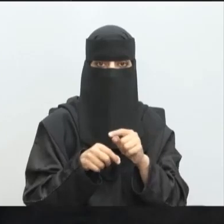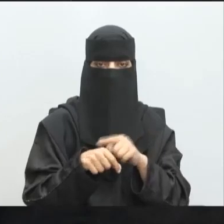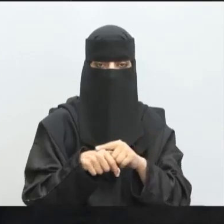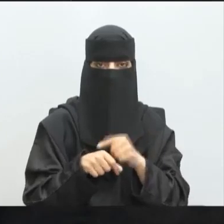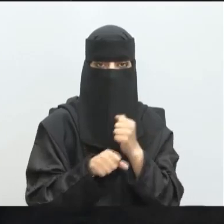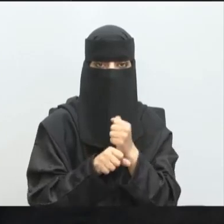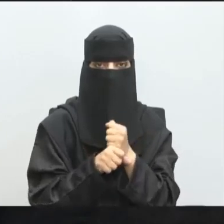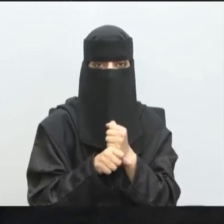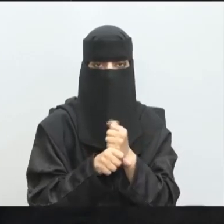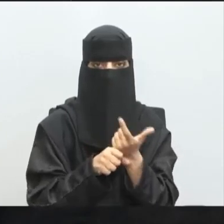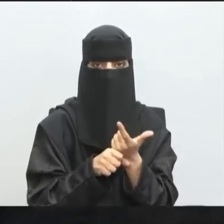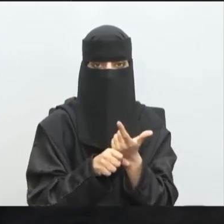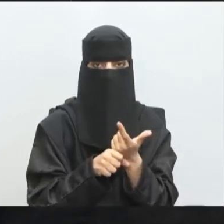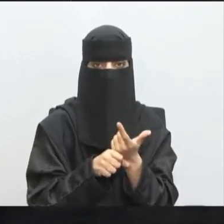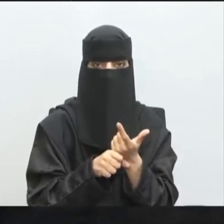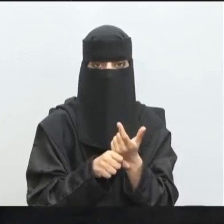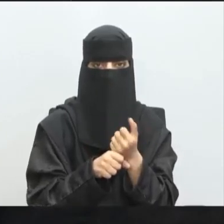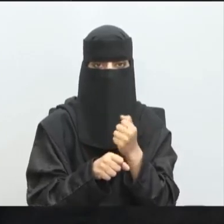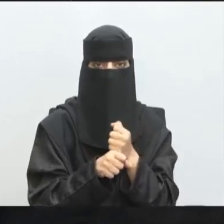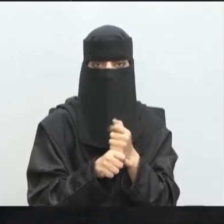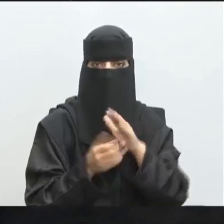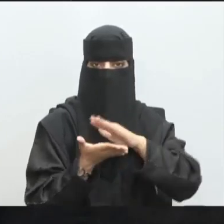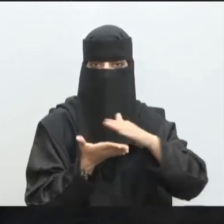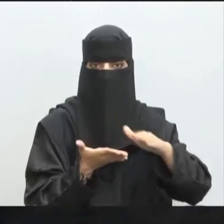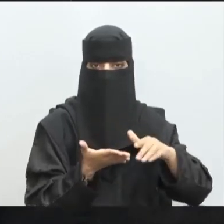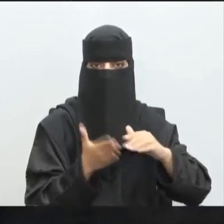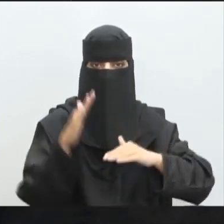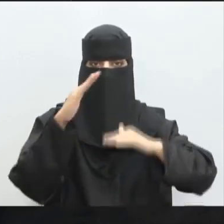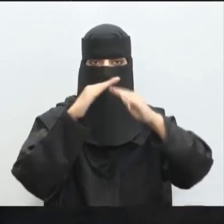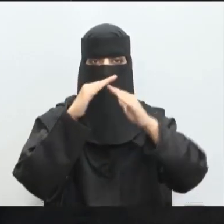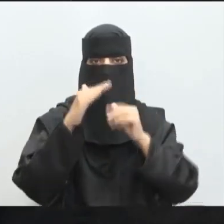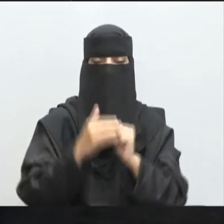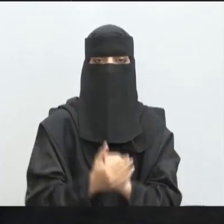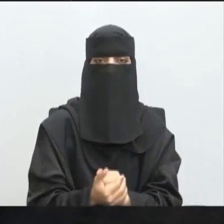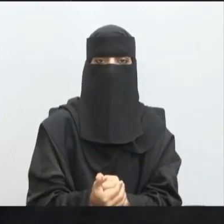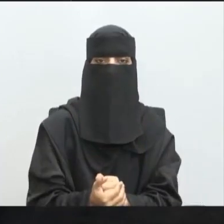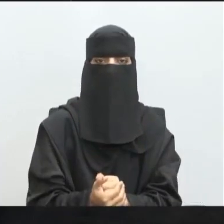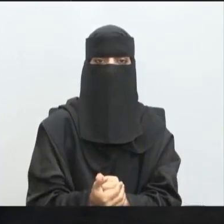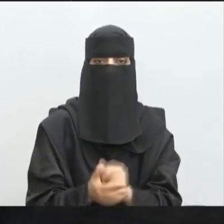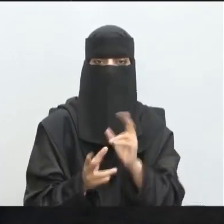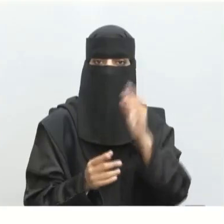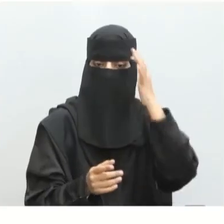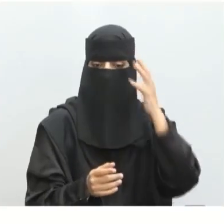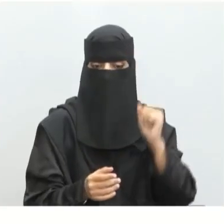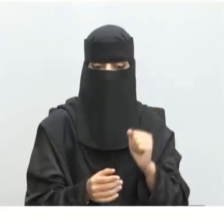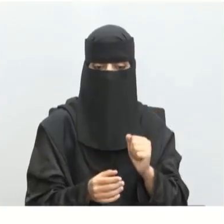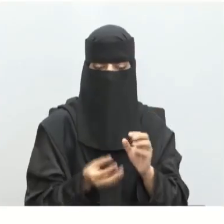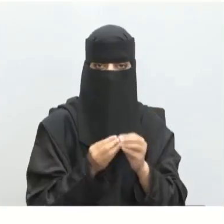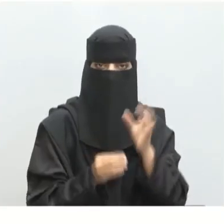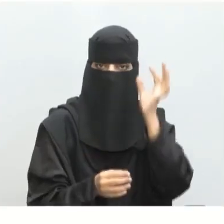يستخدم لتمثيل او للتضاريس او المناطق المرتفعه كالجبال